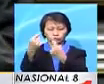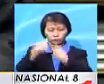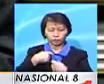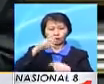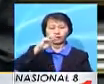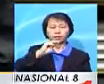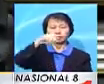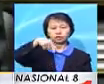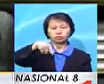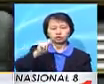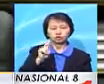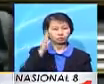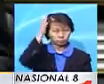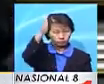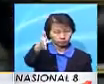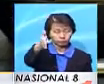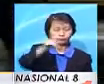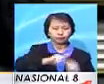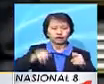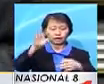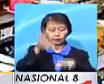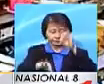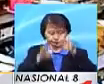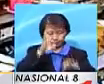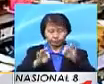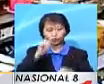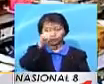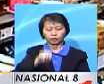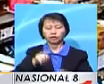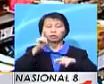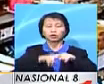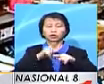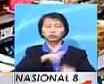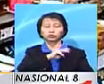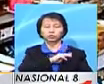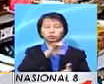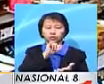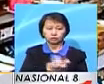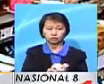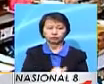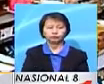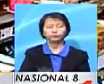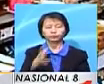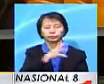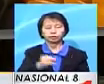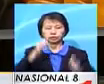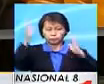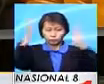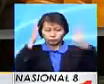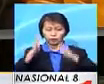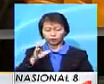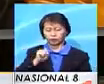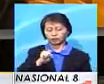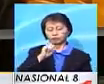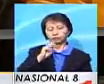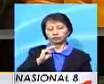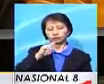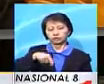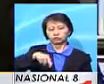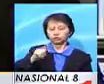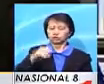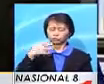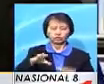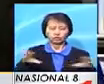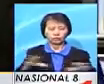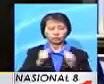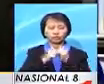MQT seterusnya. Namun, pemilihan soalan untuk dijawab bergantung kepada menteri terbabit. Selain Malaysia, sesi MQT telah pun dilaksana